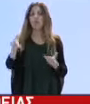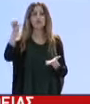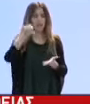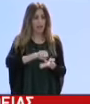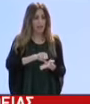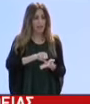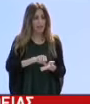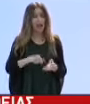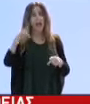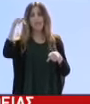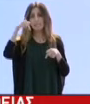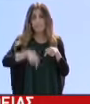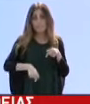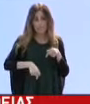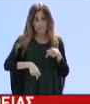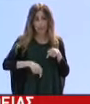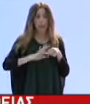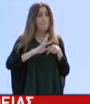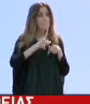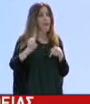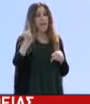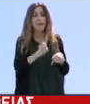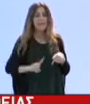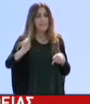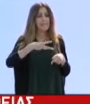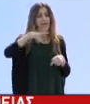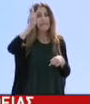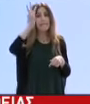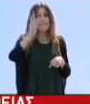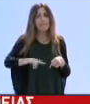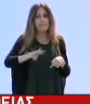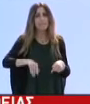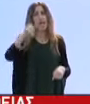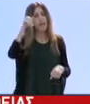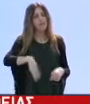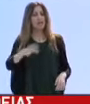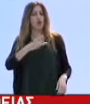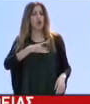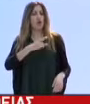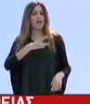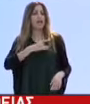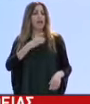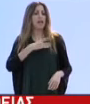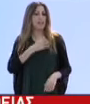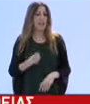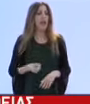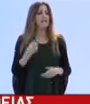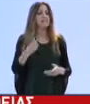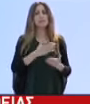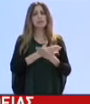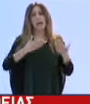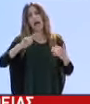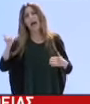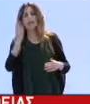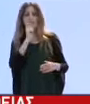σήμερα μέχρι την Κυριακή, χτυπάει η καρδιά της νέας μεταπολίτευσης. Γεννιέται ένας